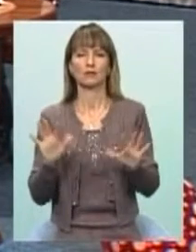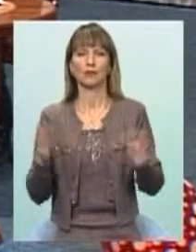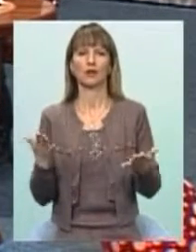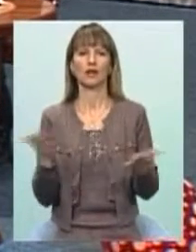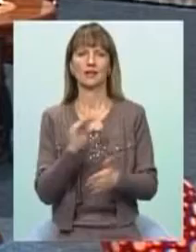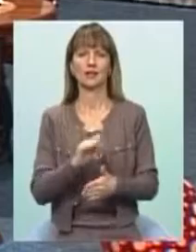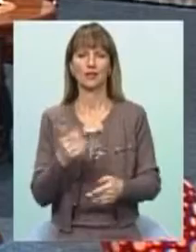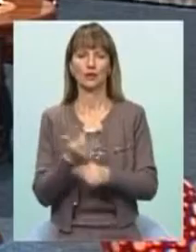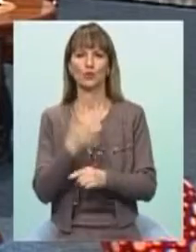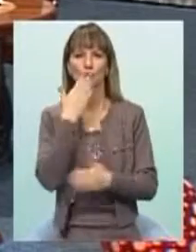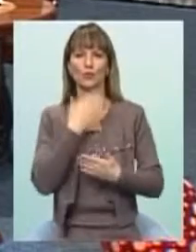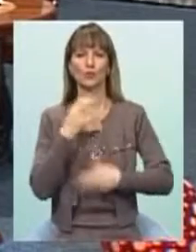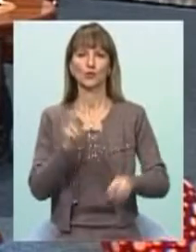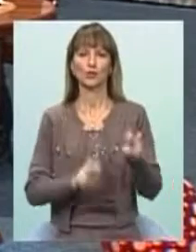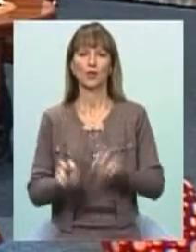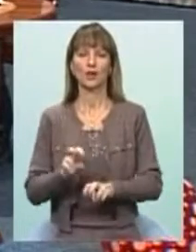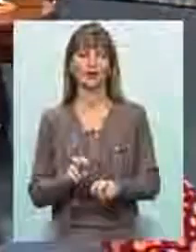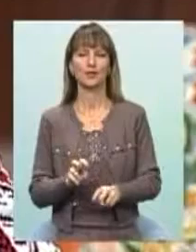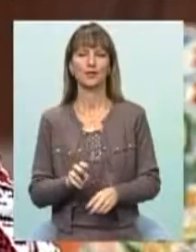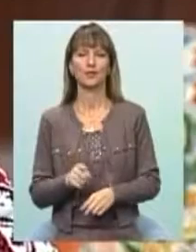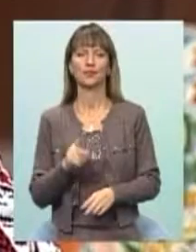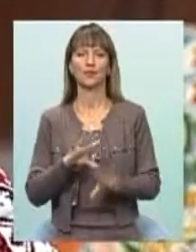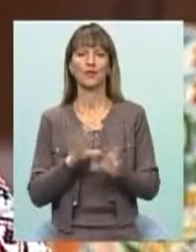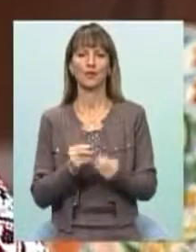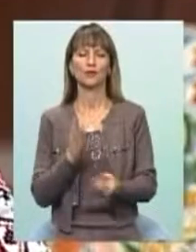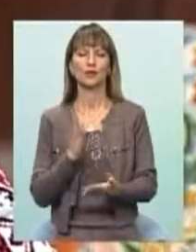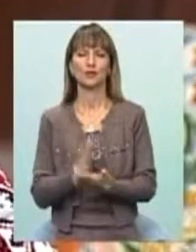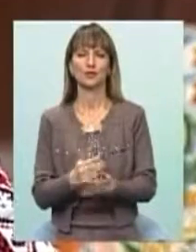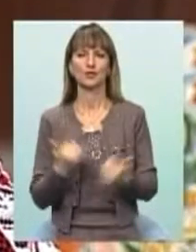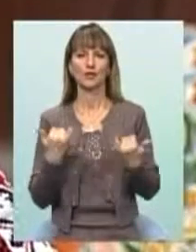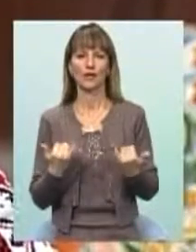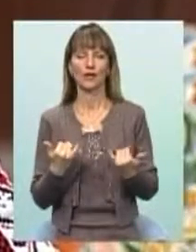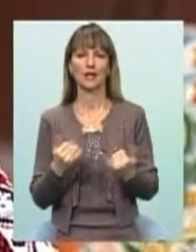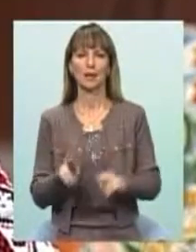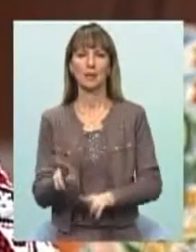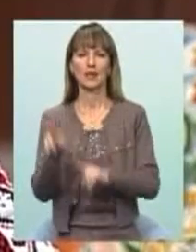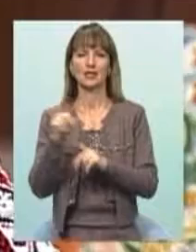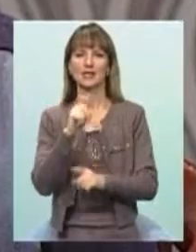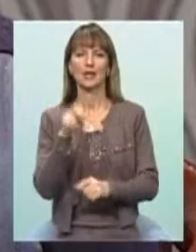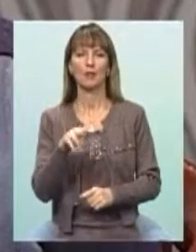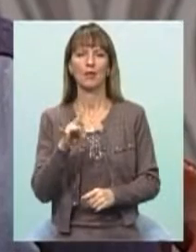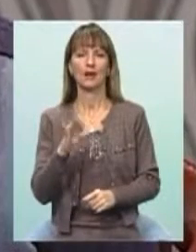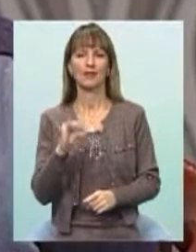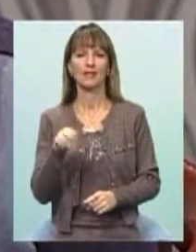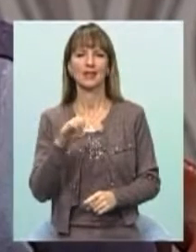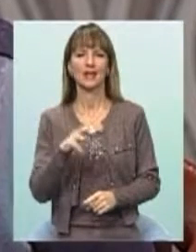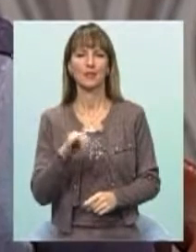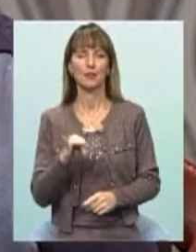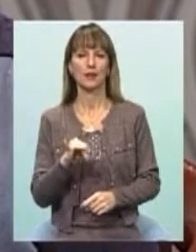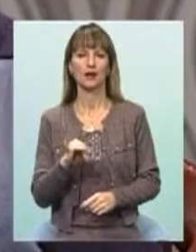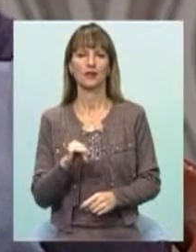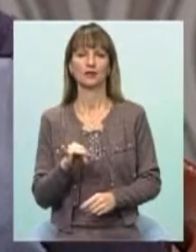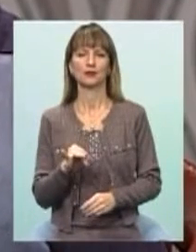які діти дуже полюбляють шукати. Що, а взагалі існують сьогодні мисливці за привидами? Мисливці